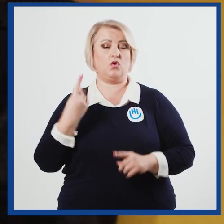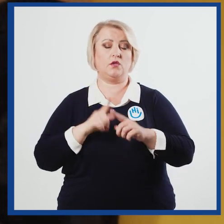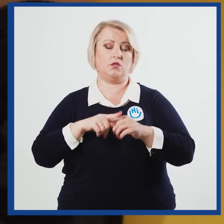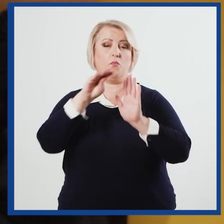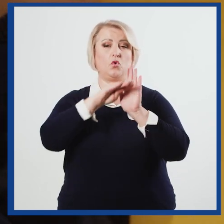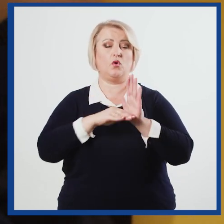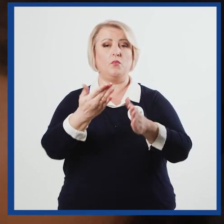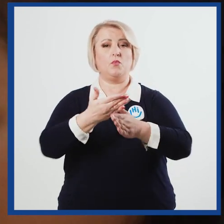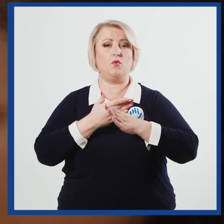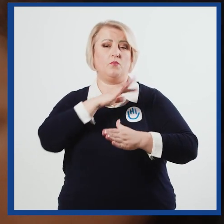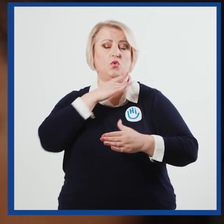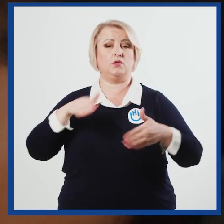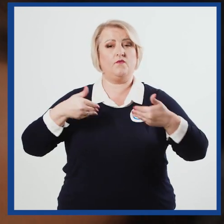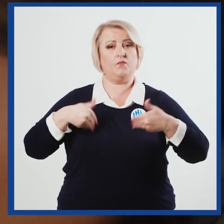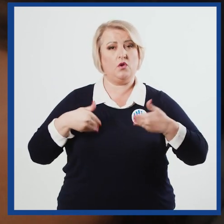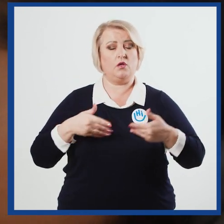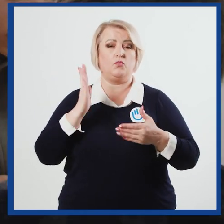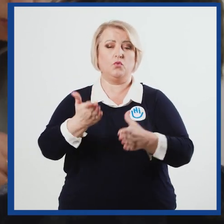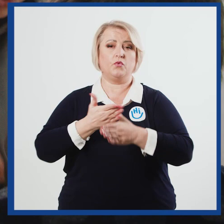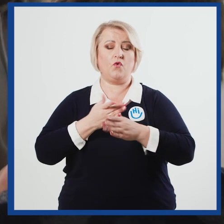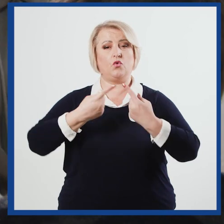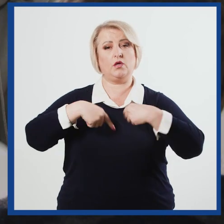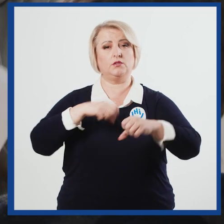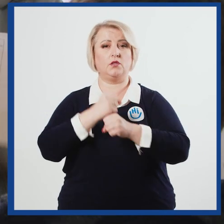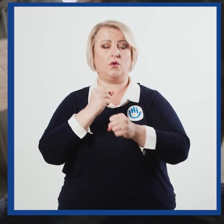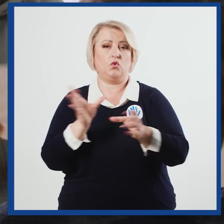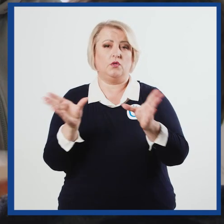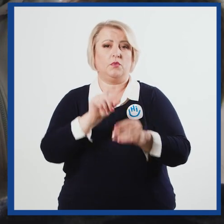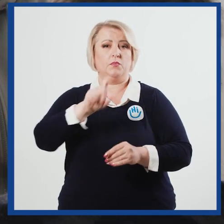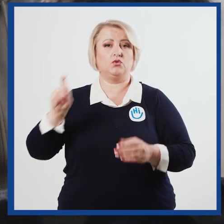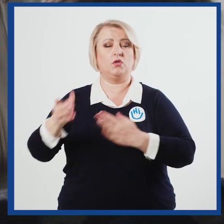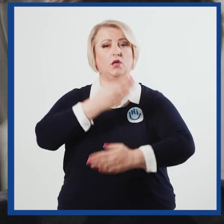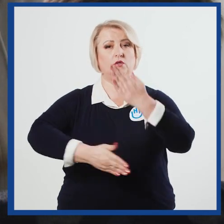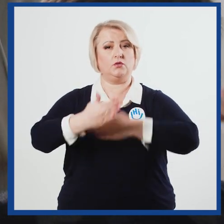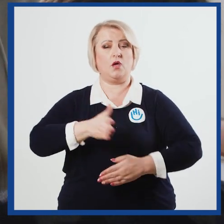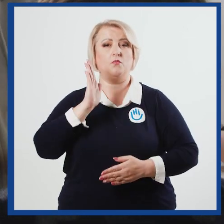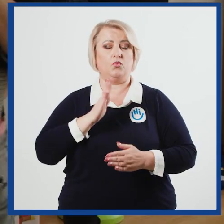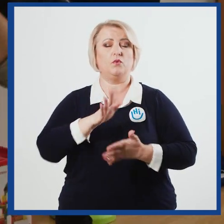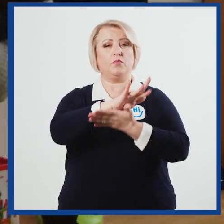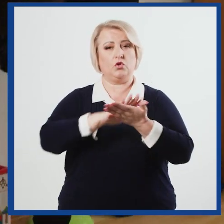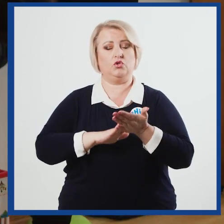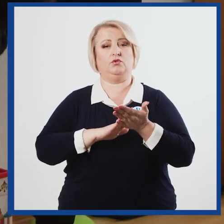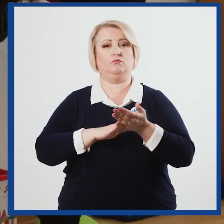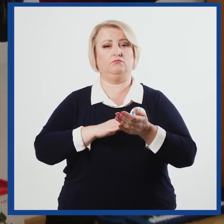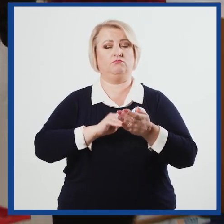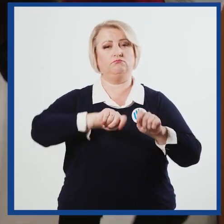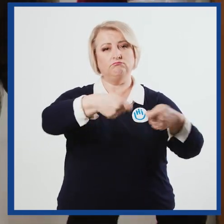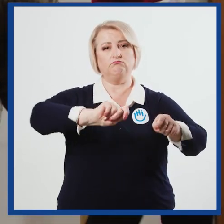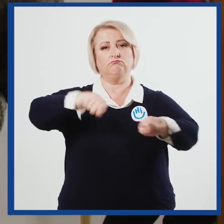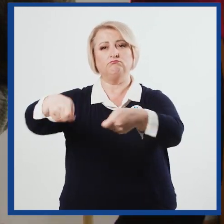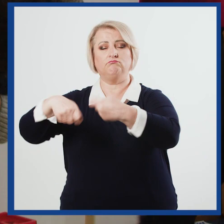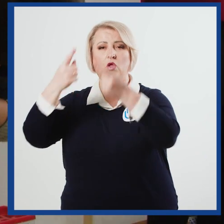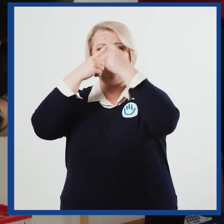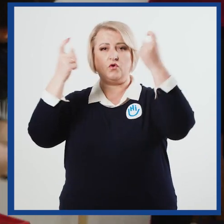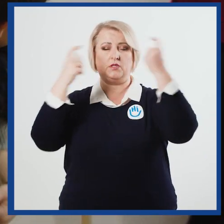în activitatea și în organizarea de lucruri cu persoanele cu dizabilități. Vom continua să împărtășim informațiile acumulate de cursul organizat